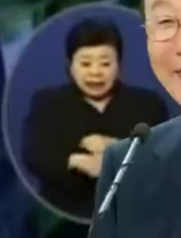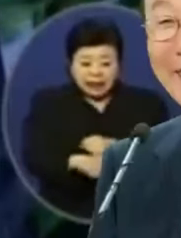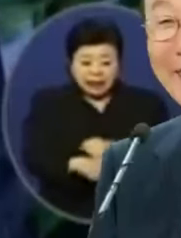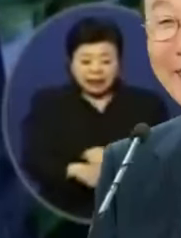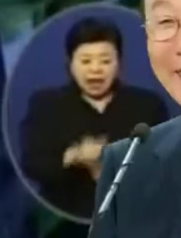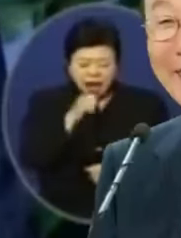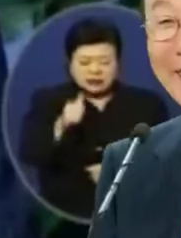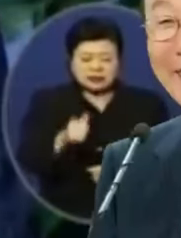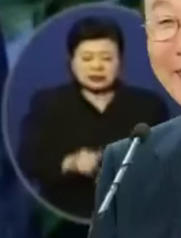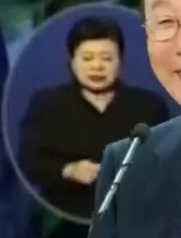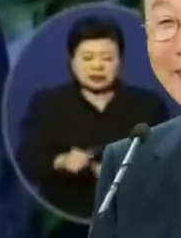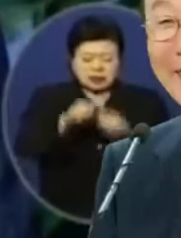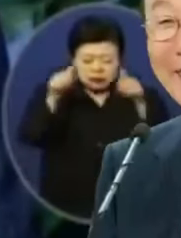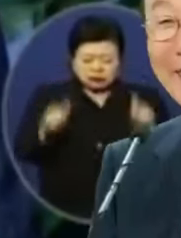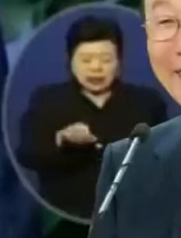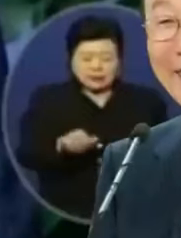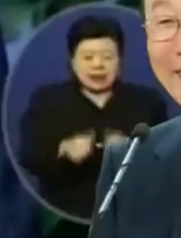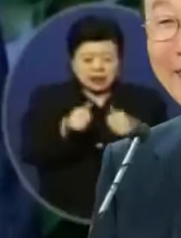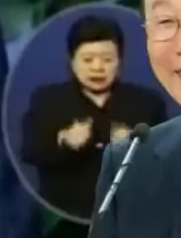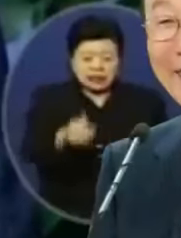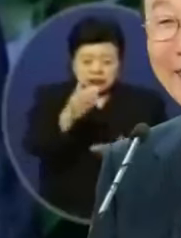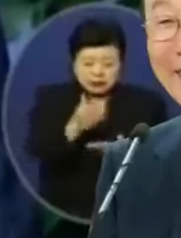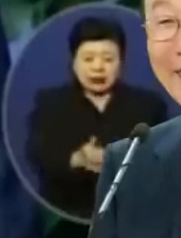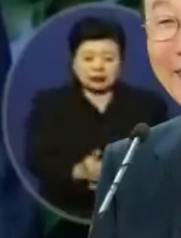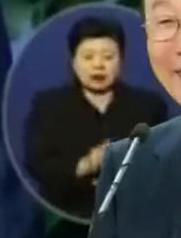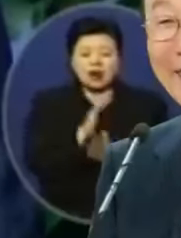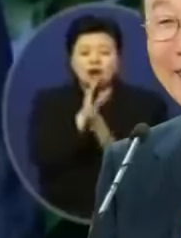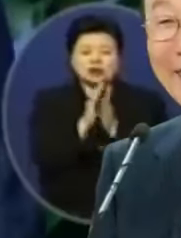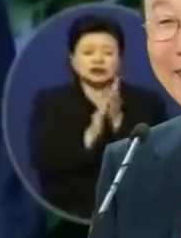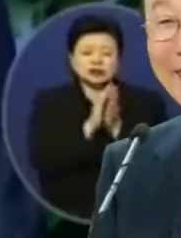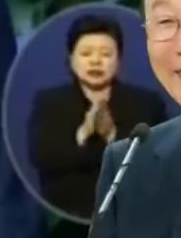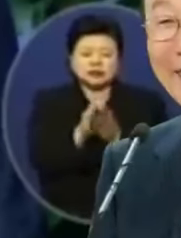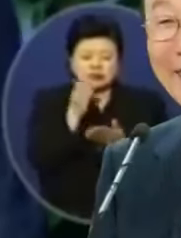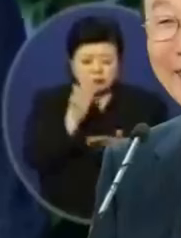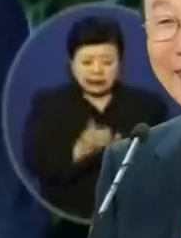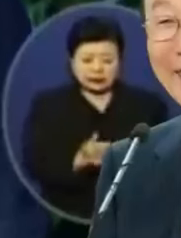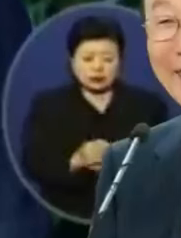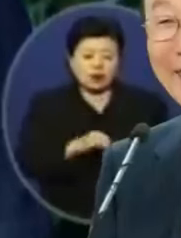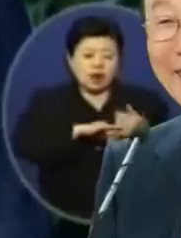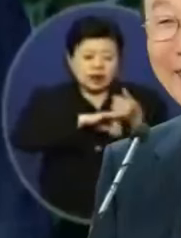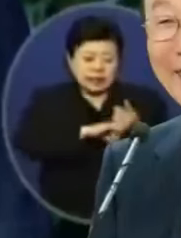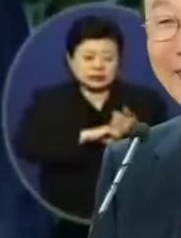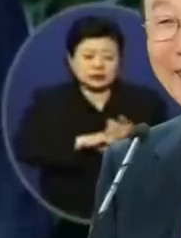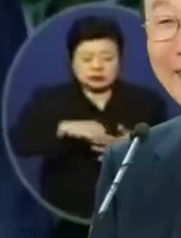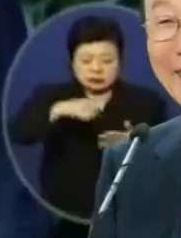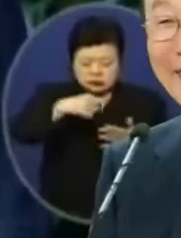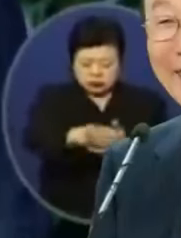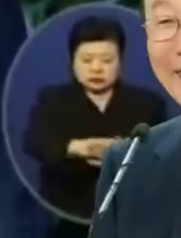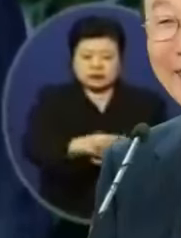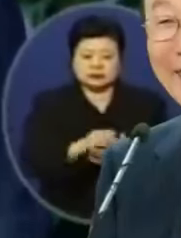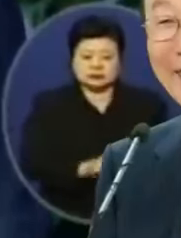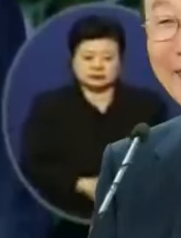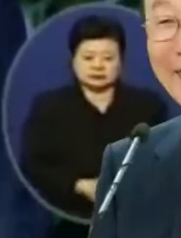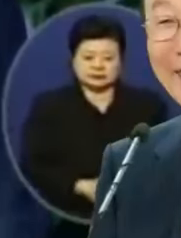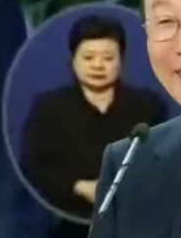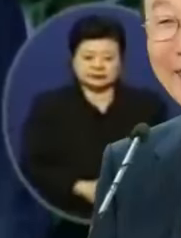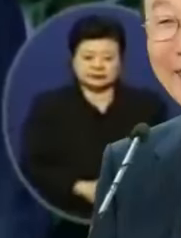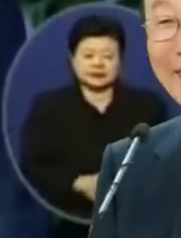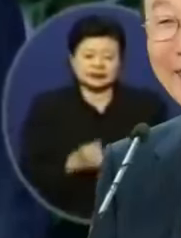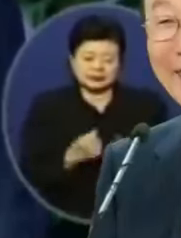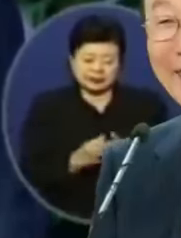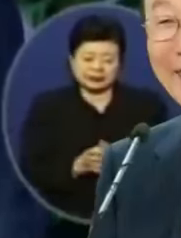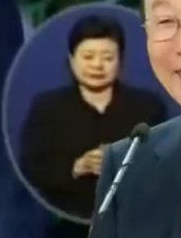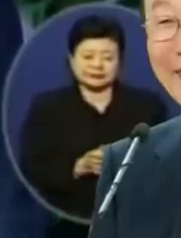절대로 다른 신에 절하지 말고 우상을 섬기지 않기로 하자고 결심을 했습니다. 그래서